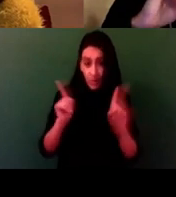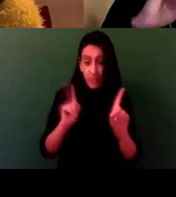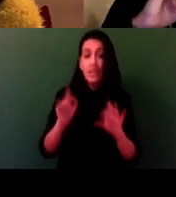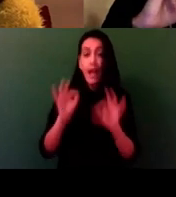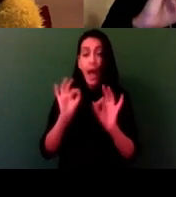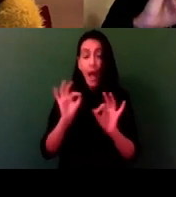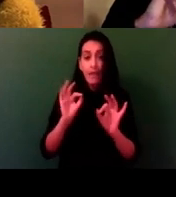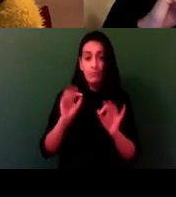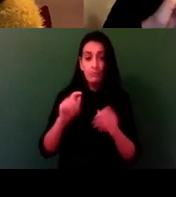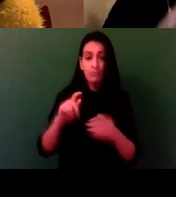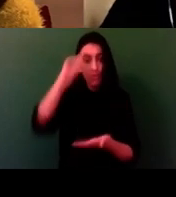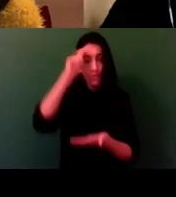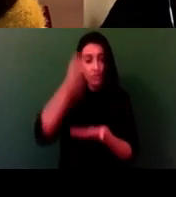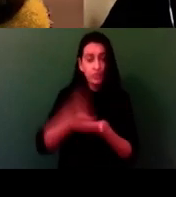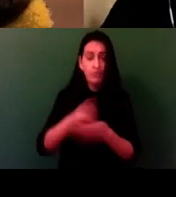mümkün olamadı.